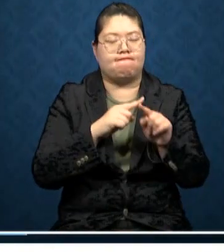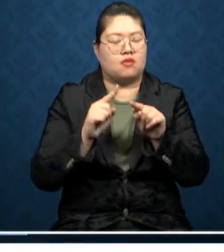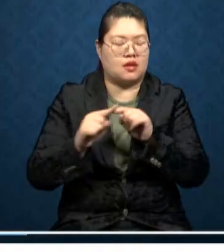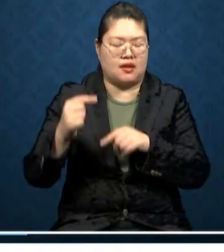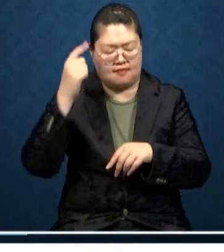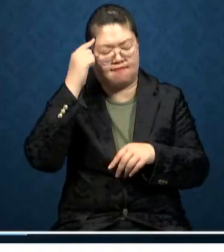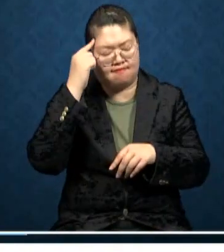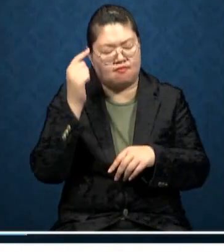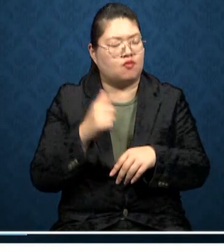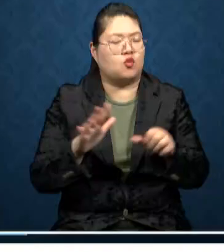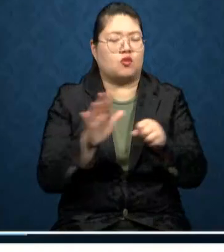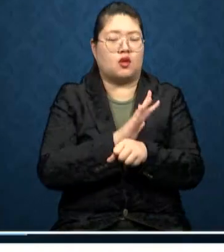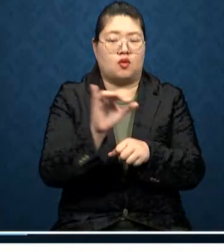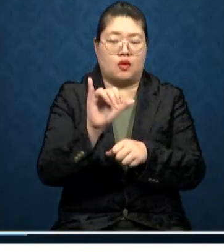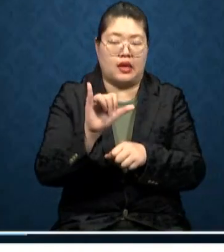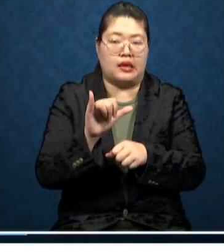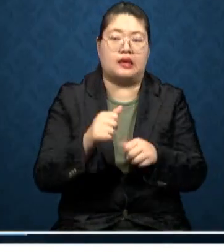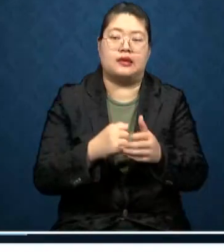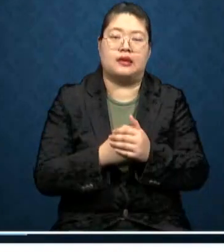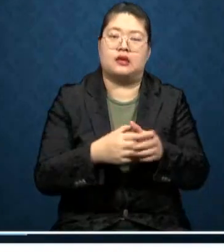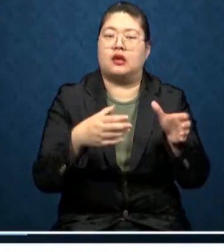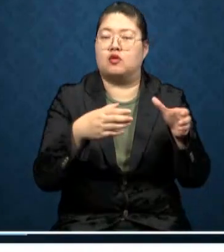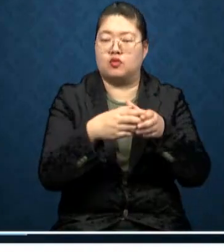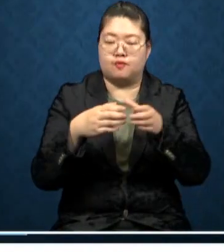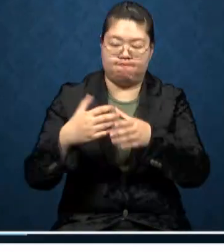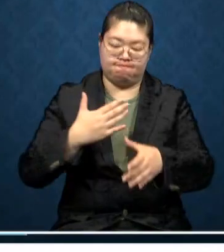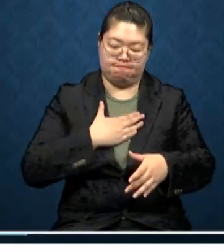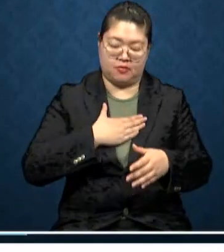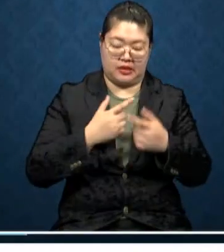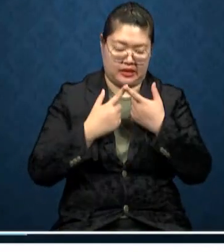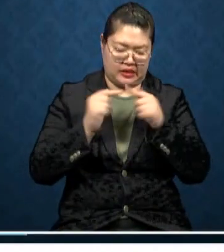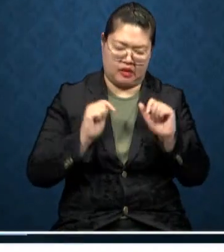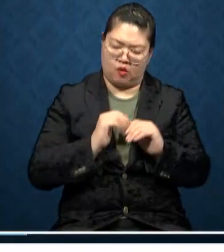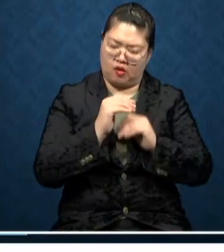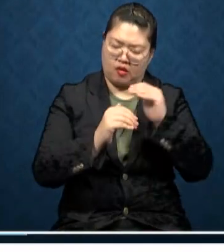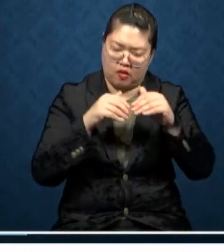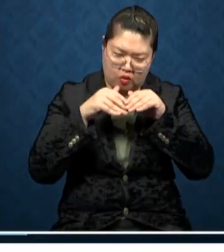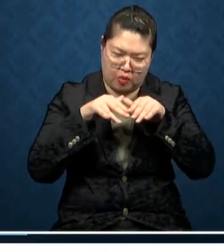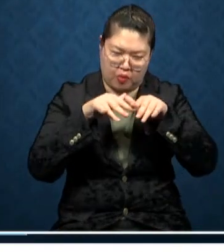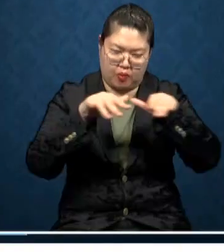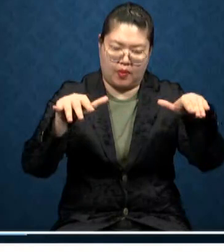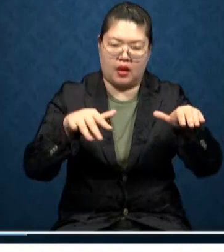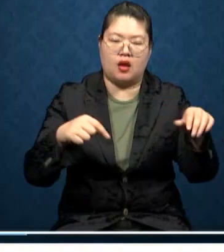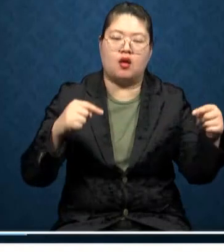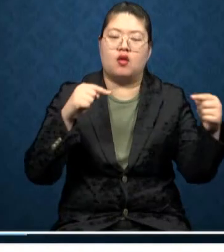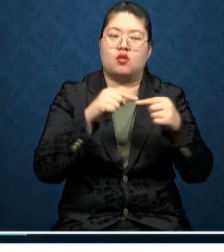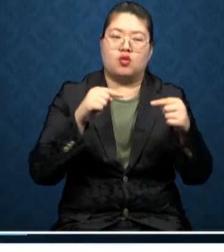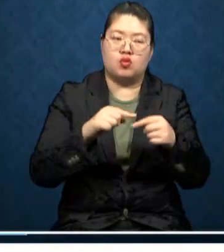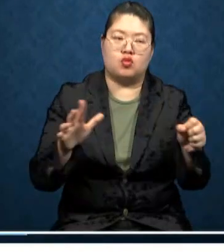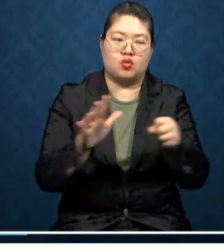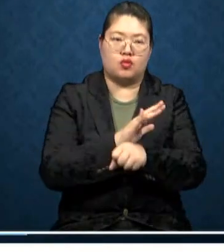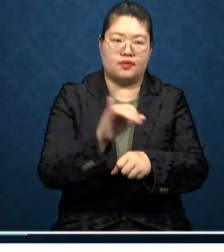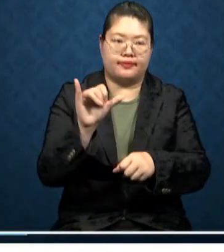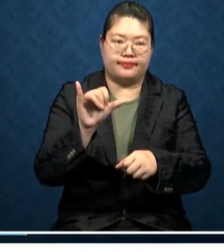เชิงรับหรือปฏิบัติอยู่ในกลุ่มฝ่ายเรายังไม่ก้าวเข้าไปสู่พื้นที่ช่วงชิงหรือพื้นที่ฝ่ายตรง